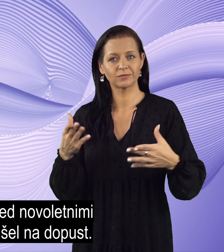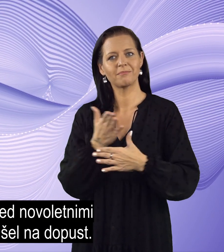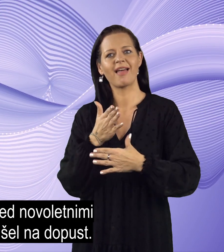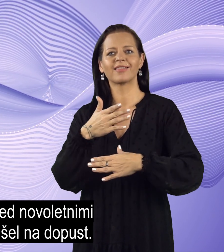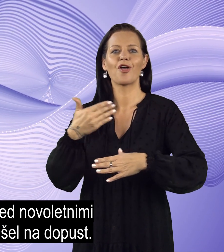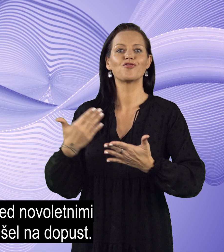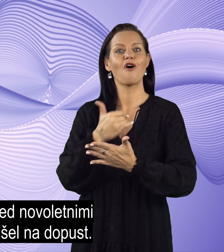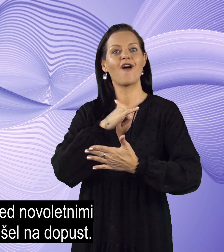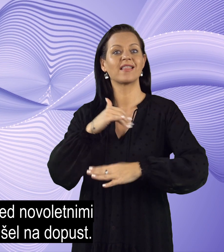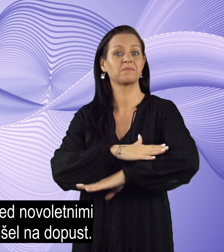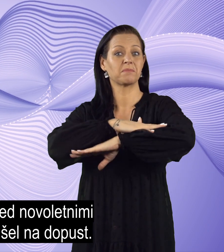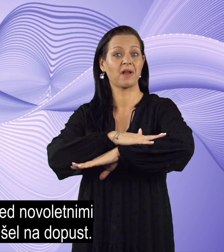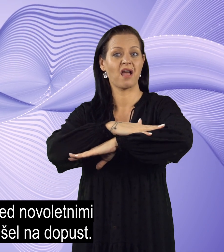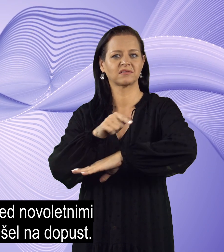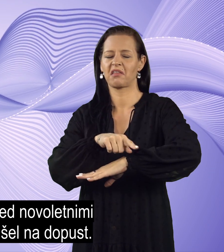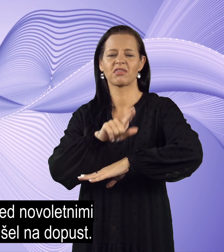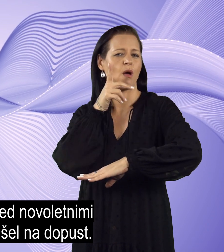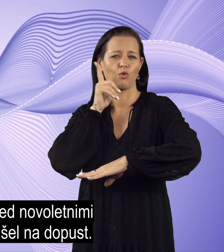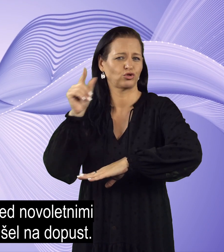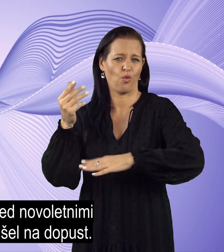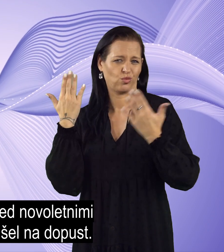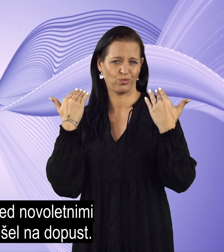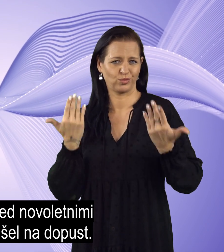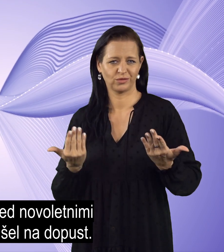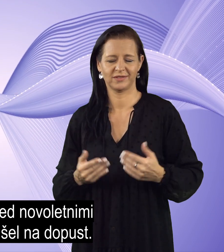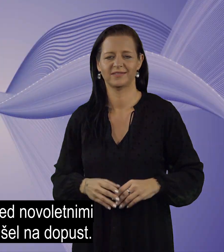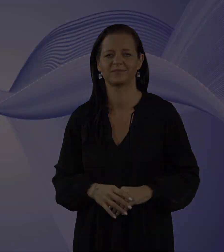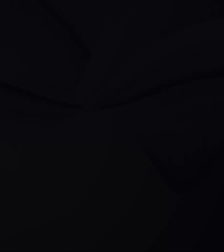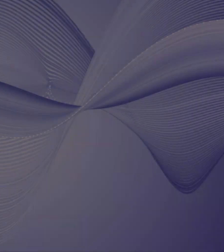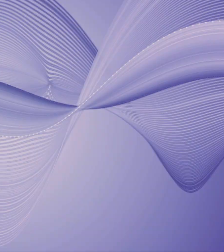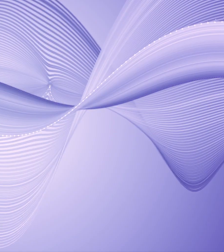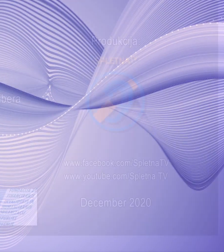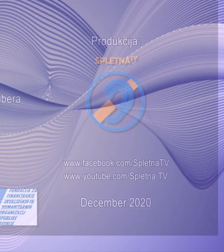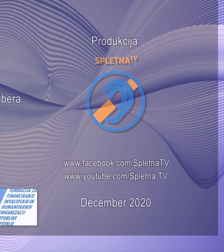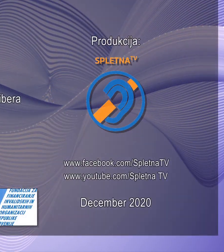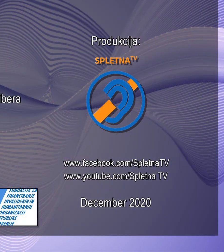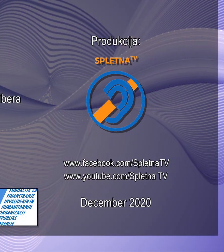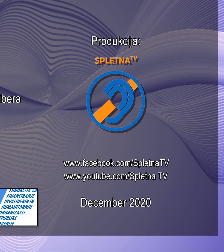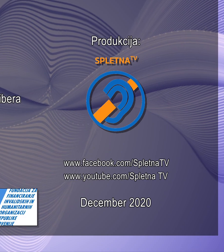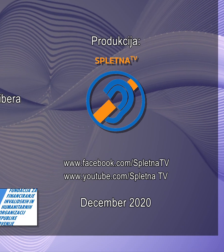Koronavirus med novoletnimi prazniki ne bo šel na dopust.